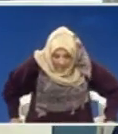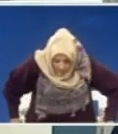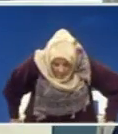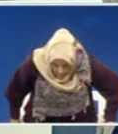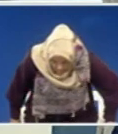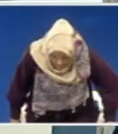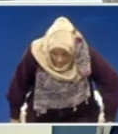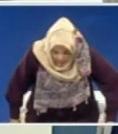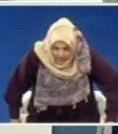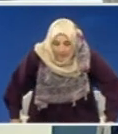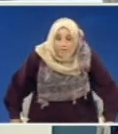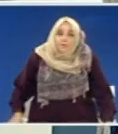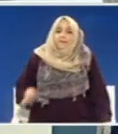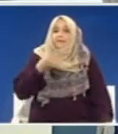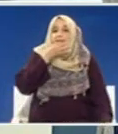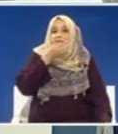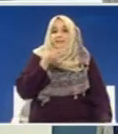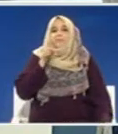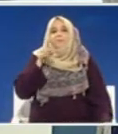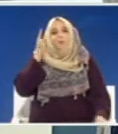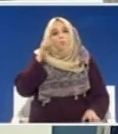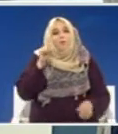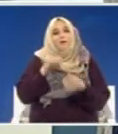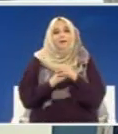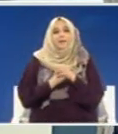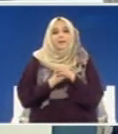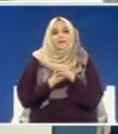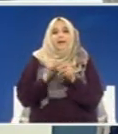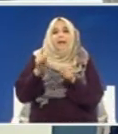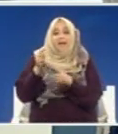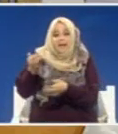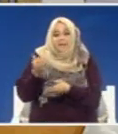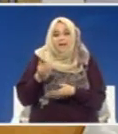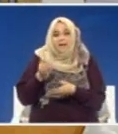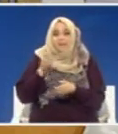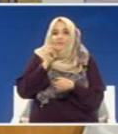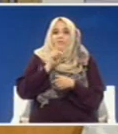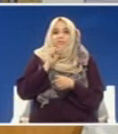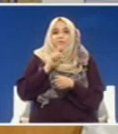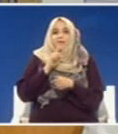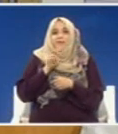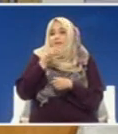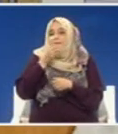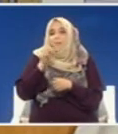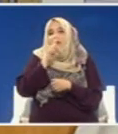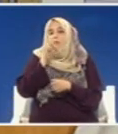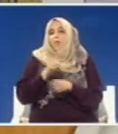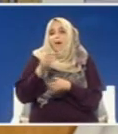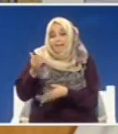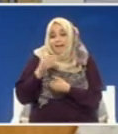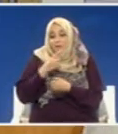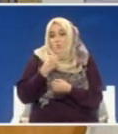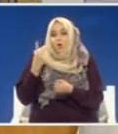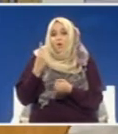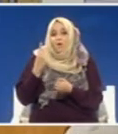أن تحتفظ بالبنت عن أبيها، بمعنى أن لا ليس من حقها أن تمنع البنت عن أبيها، حتى القضاء